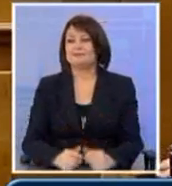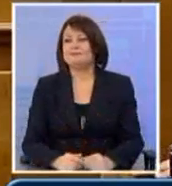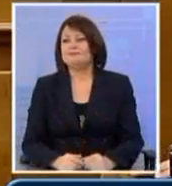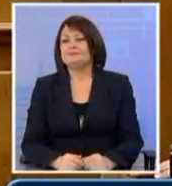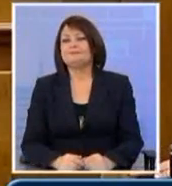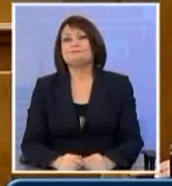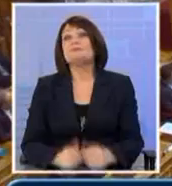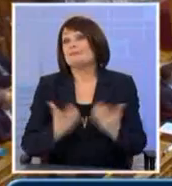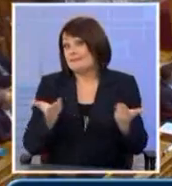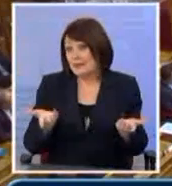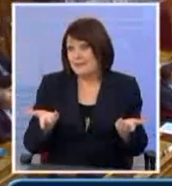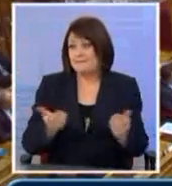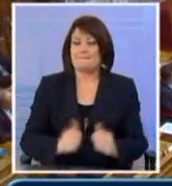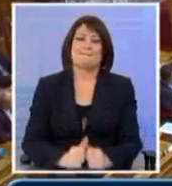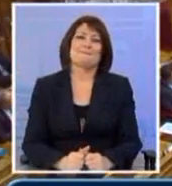Λοιπόν,